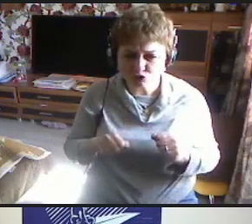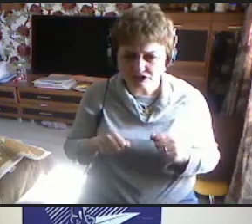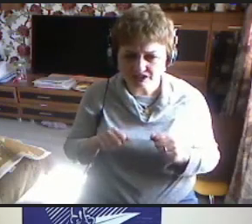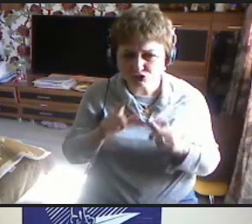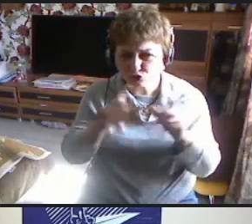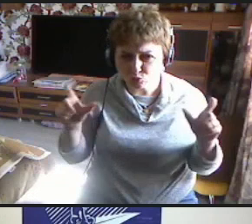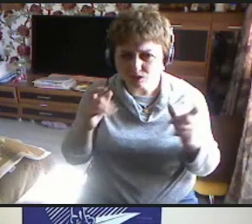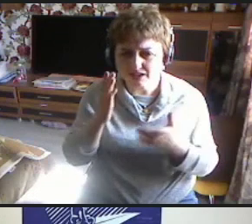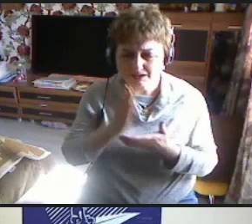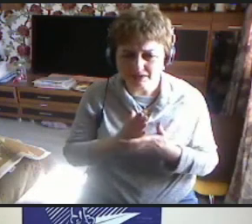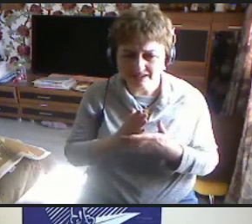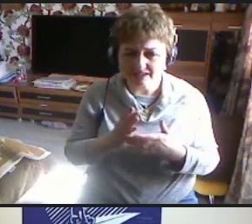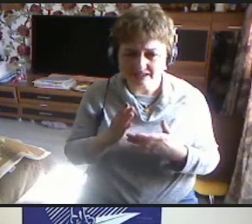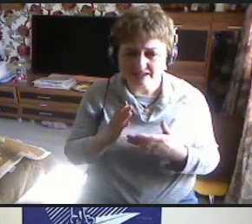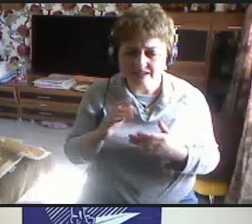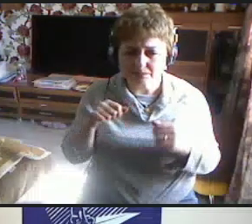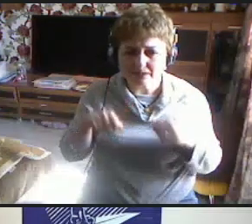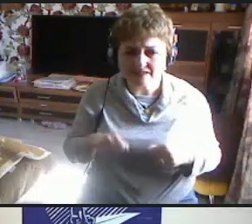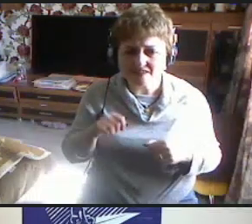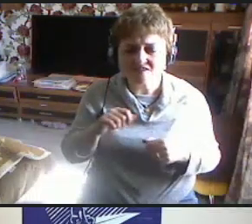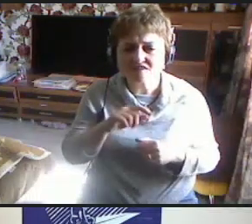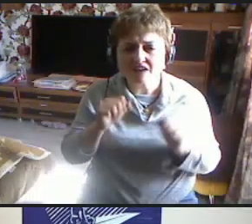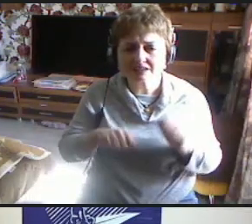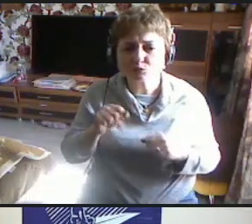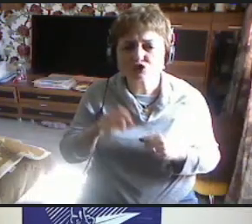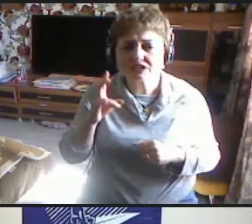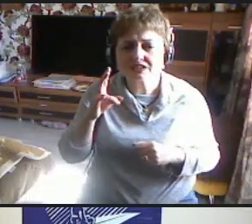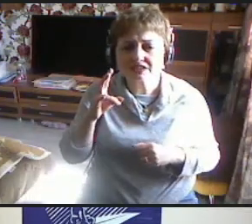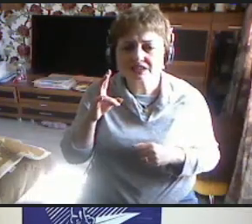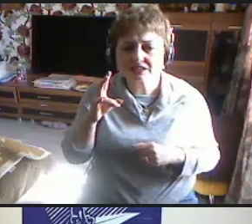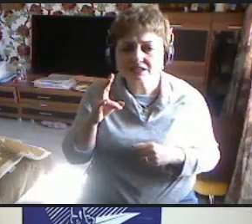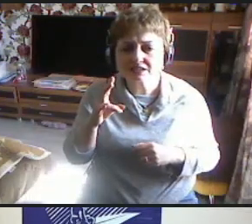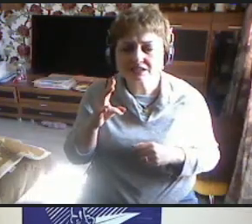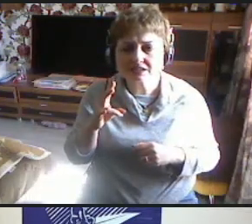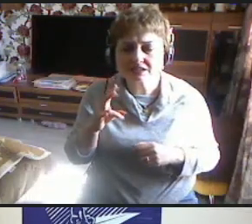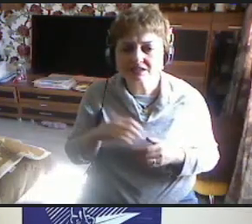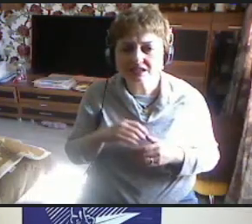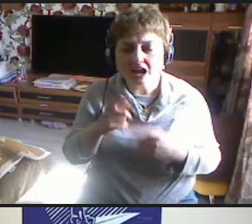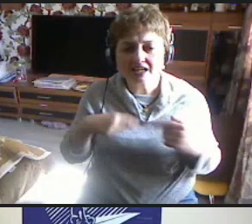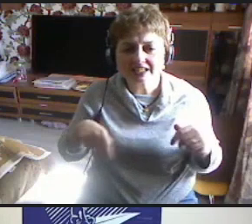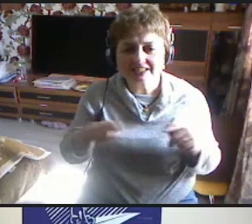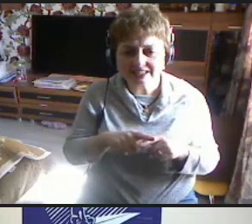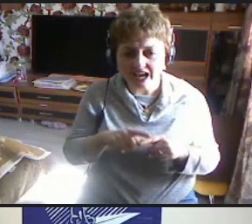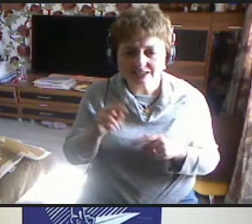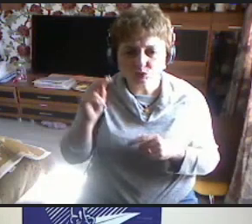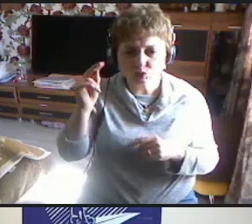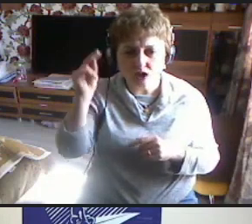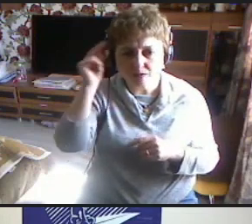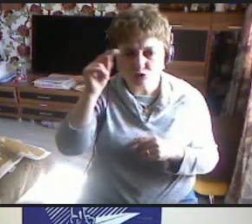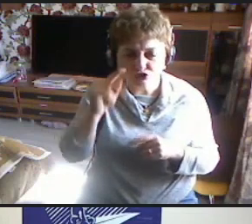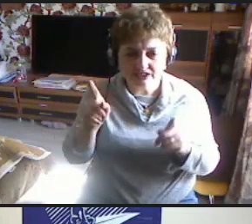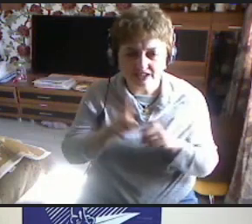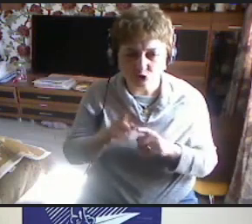право и возможность на, как сказать, организацию обучения такого ребенка